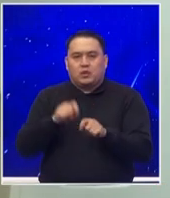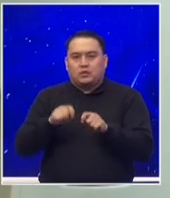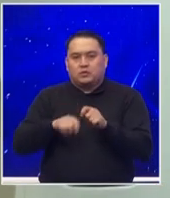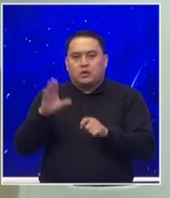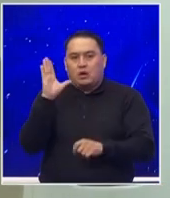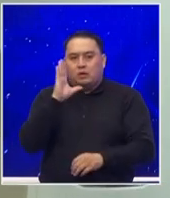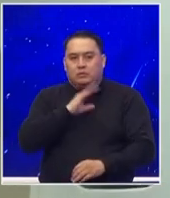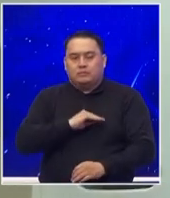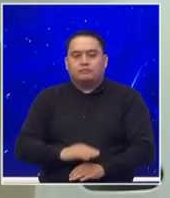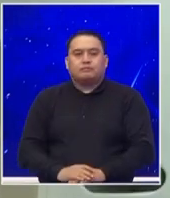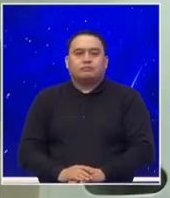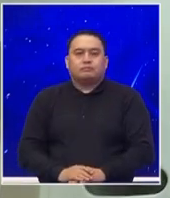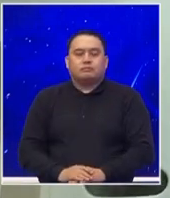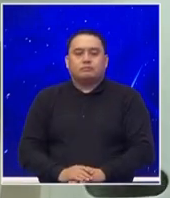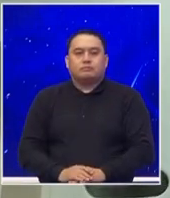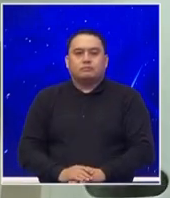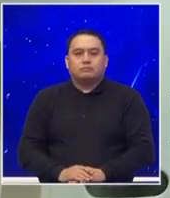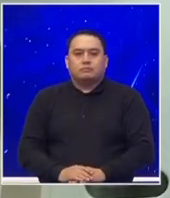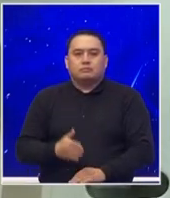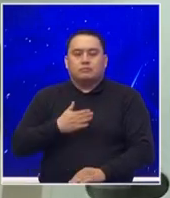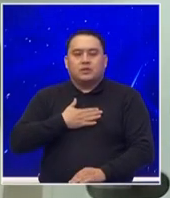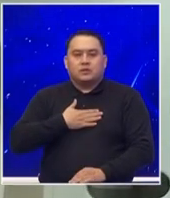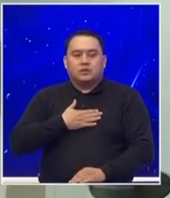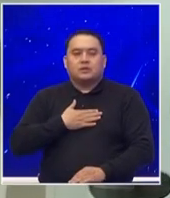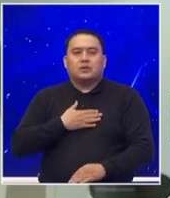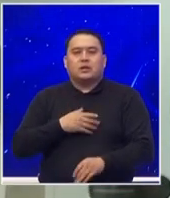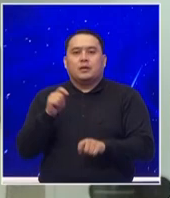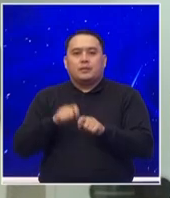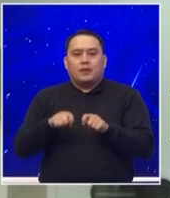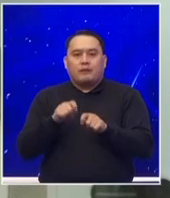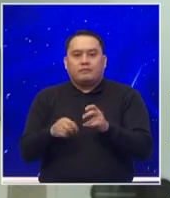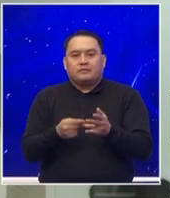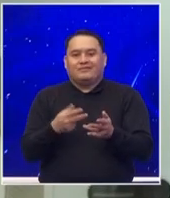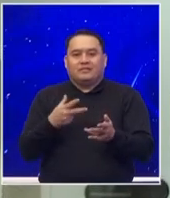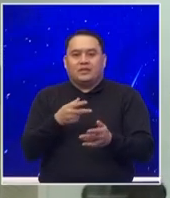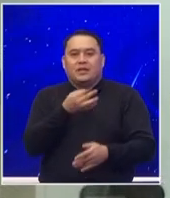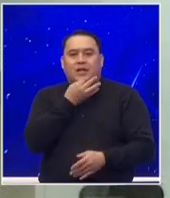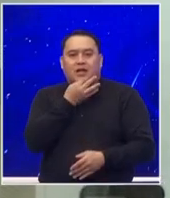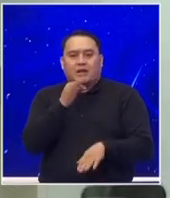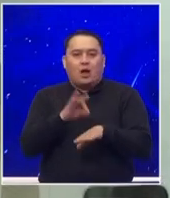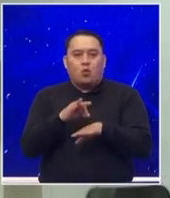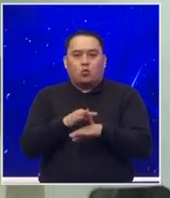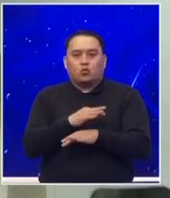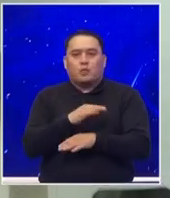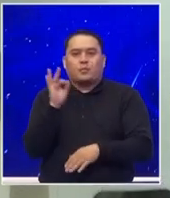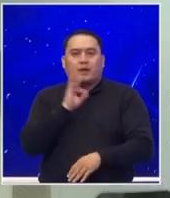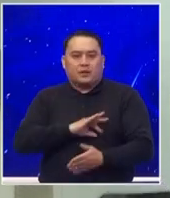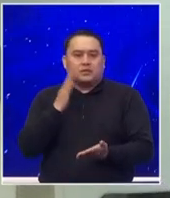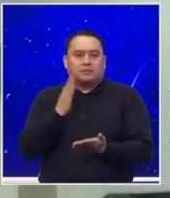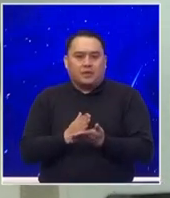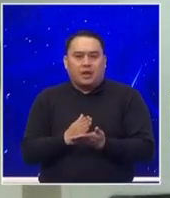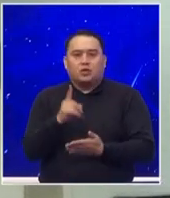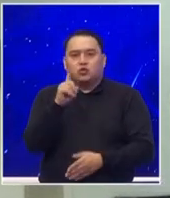Компьютерлік томография, бұның бізге беретін диагностика жағынан беретін көп. Себебі